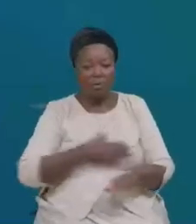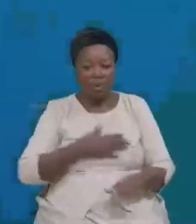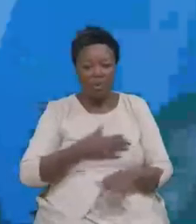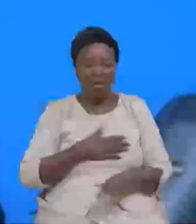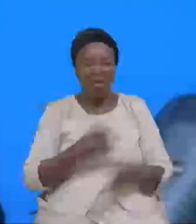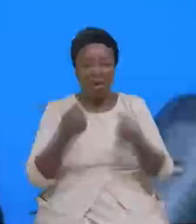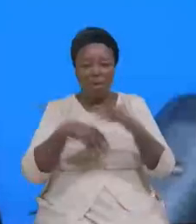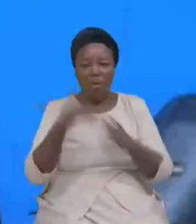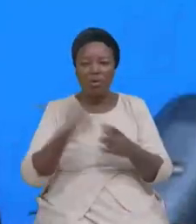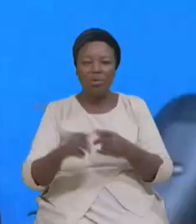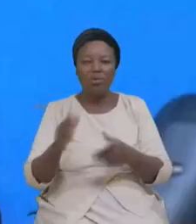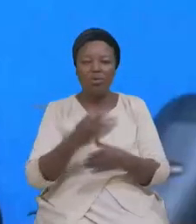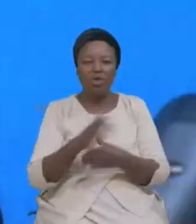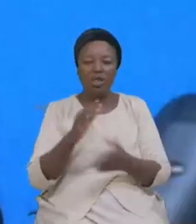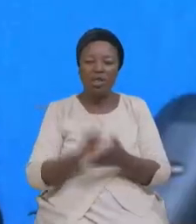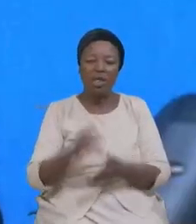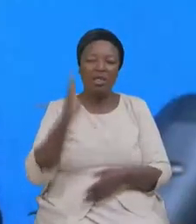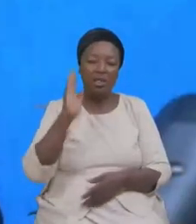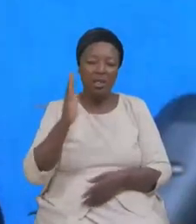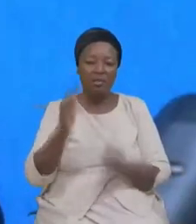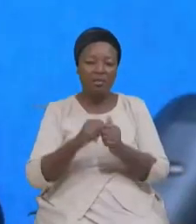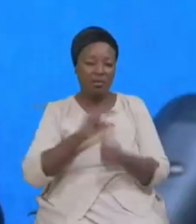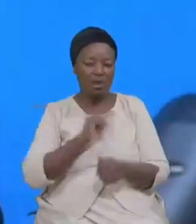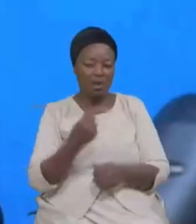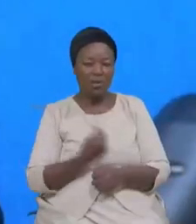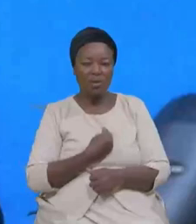qui s'affiche en ligne ou bien